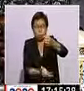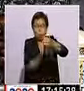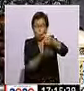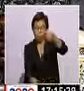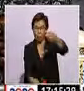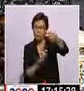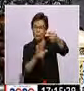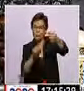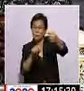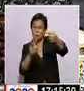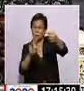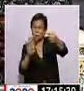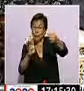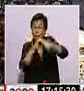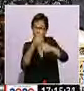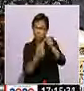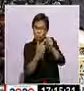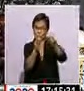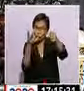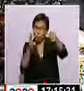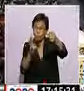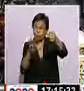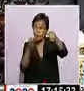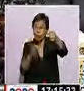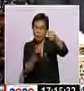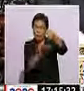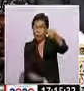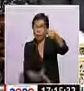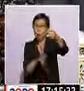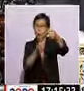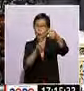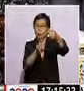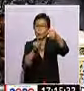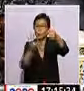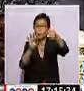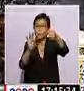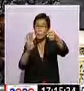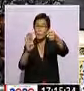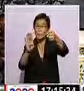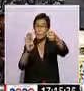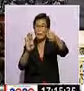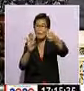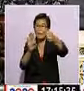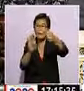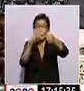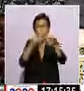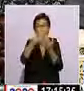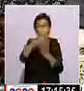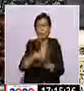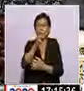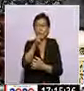daripada RM5.7 bilion pada tahun 2019 kepada RM5.9 bilion pada tahun 2020 bagi program